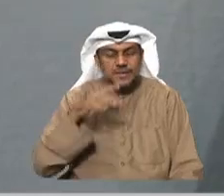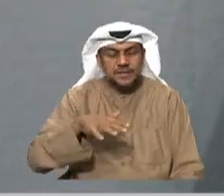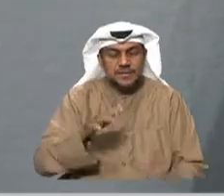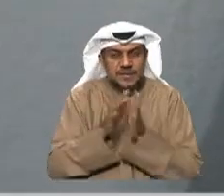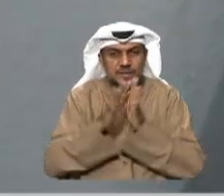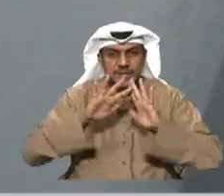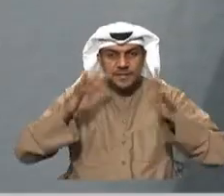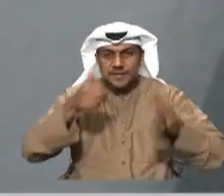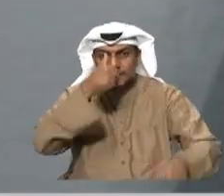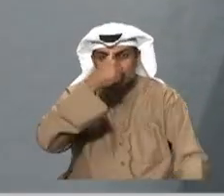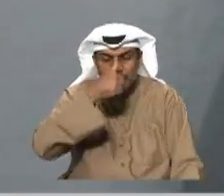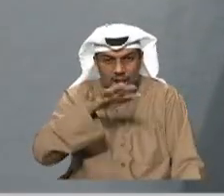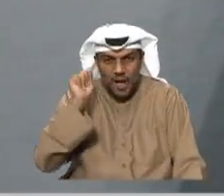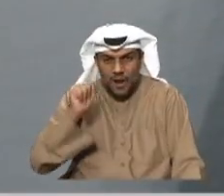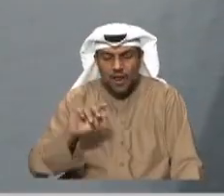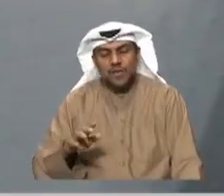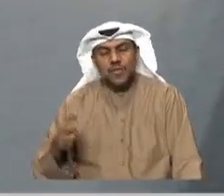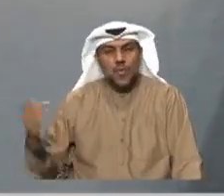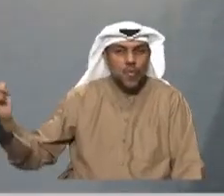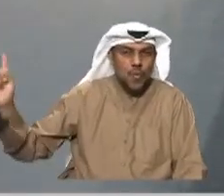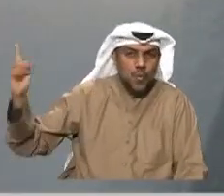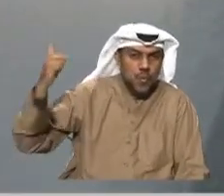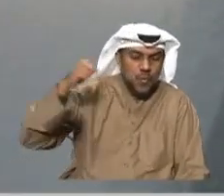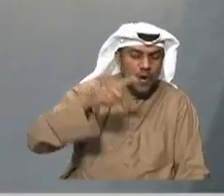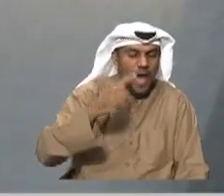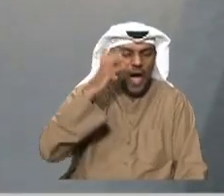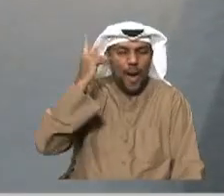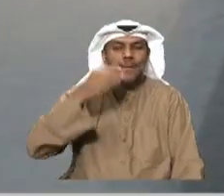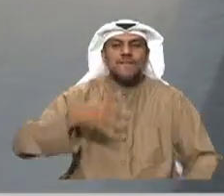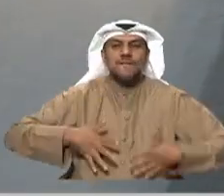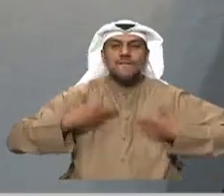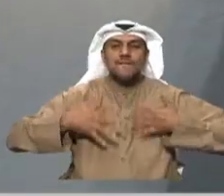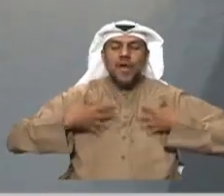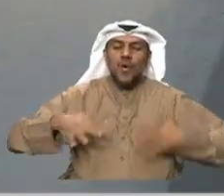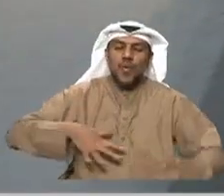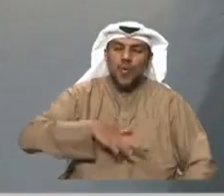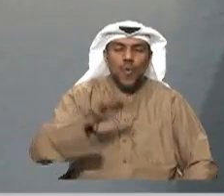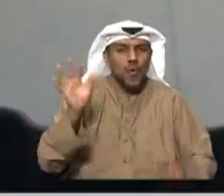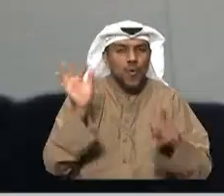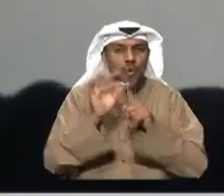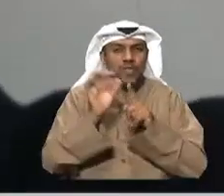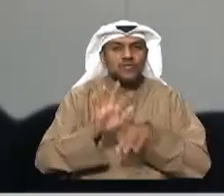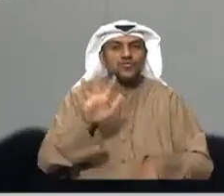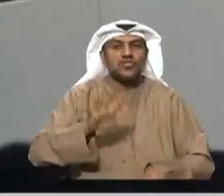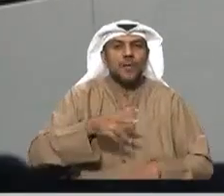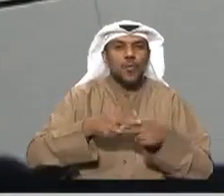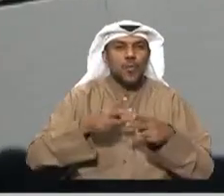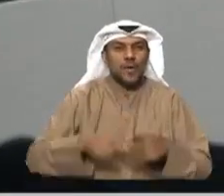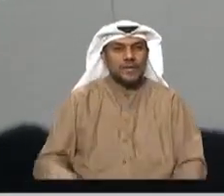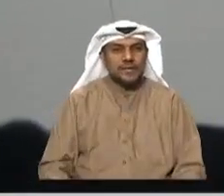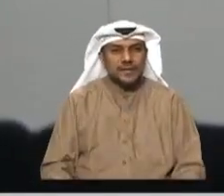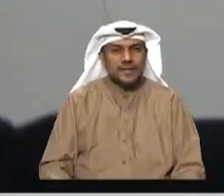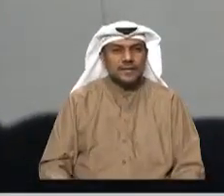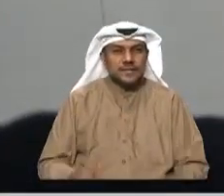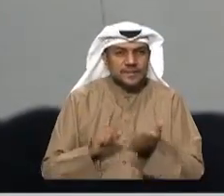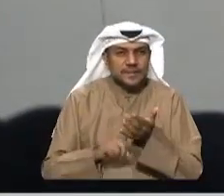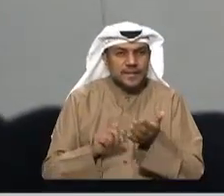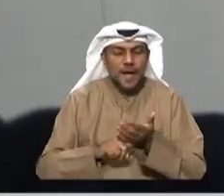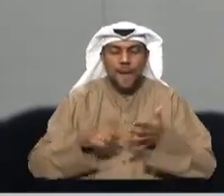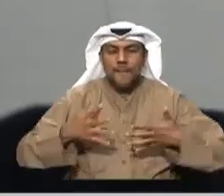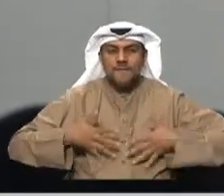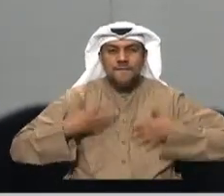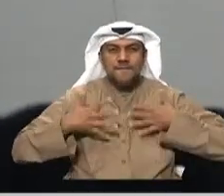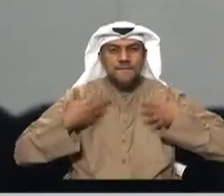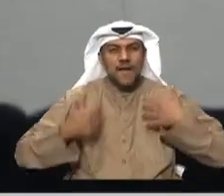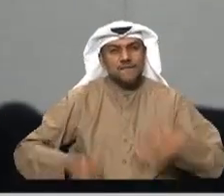الجمهور الكويتي ما يرجع زعلان، متعني جاي ويطلع فرحان بإذن الله، وهذا هدفنا فرحة الشعب الكويتي. مبروك، هذه فرحة، مباراة فزنا،